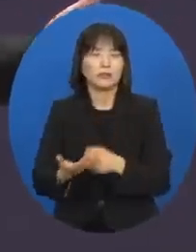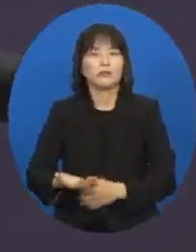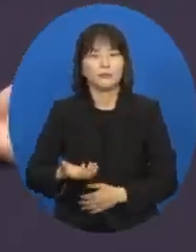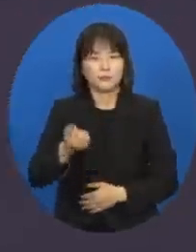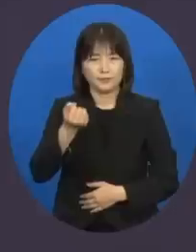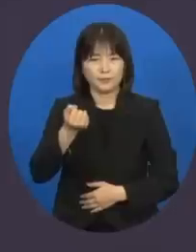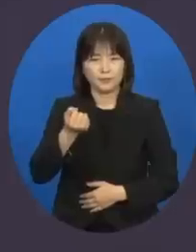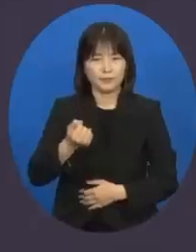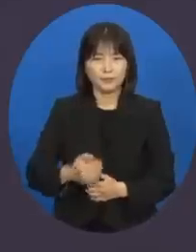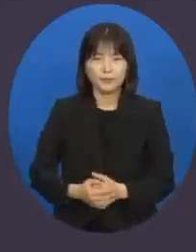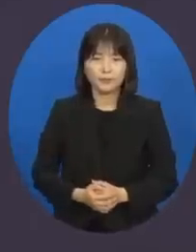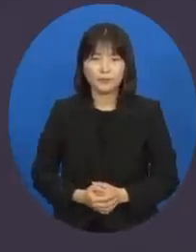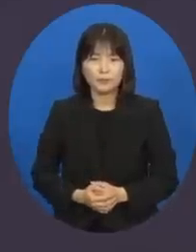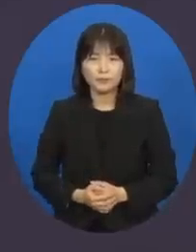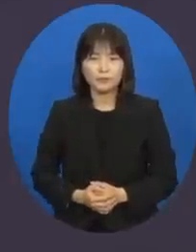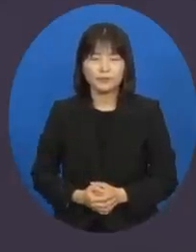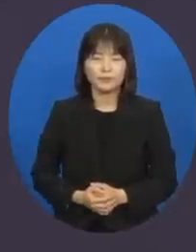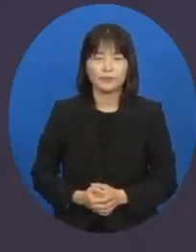것이죠.